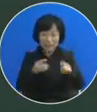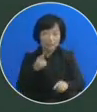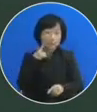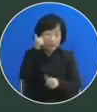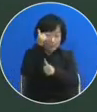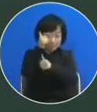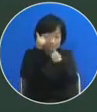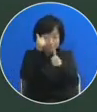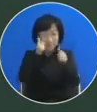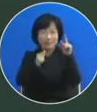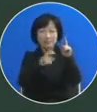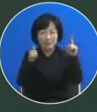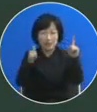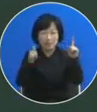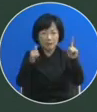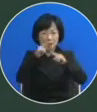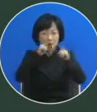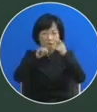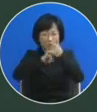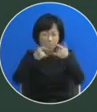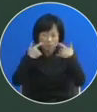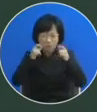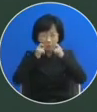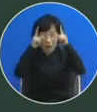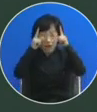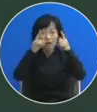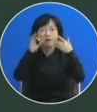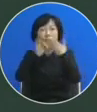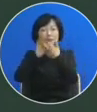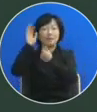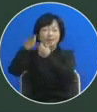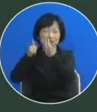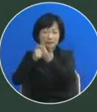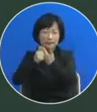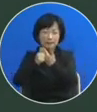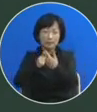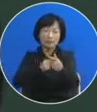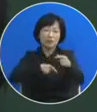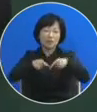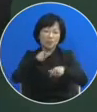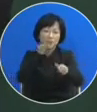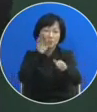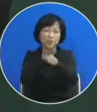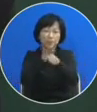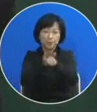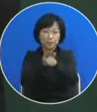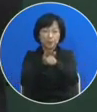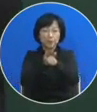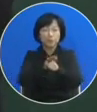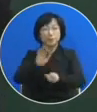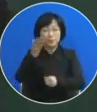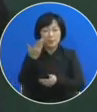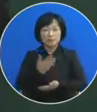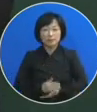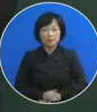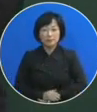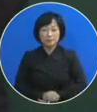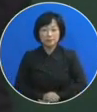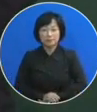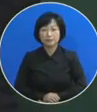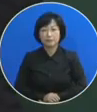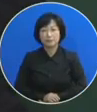아십니다. 역사하시게 되어 있어요. And today, if one remnant, one church officer, one pastor realize, God knows He will work.